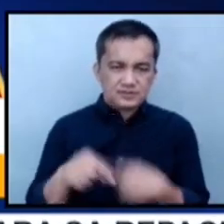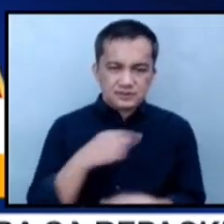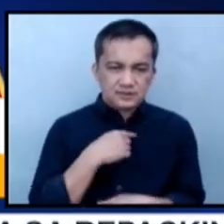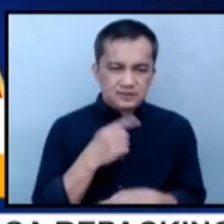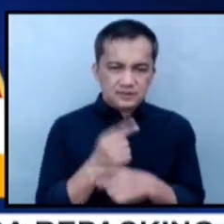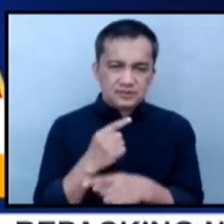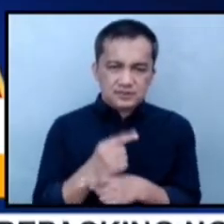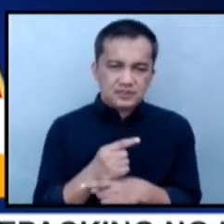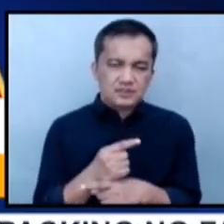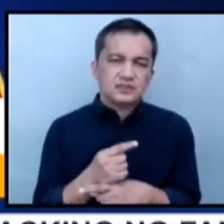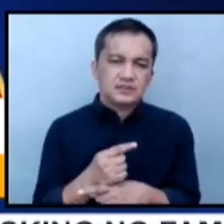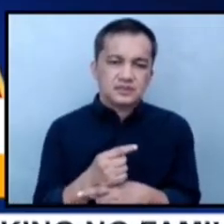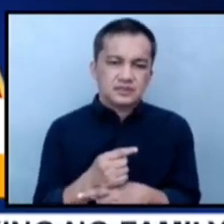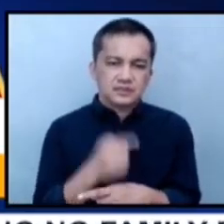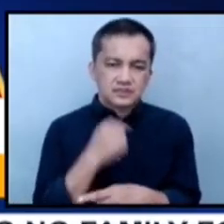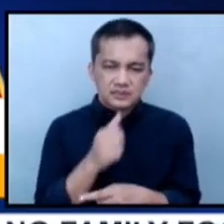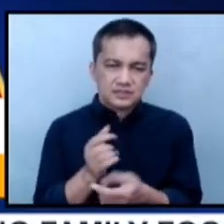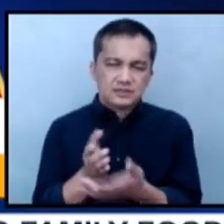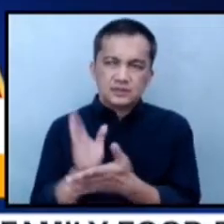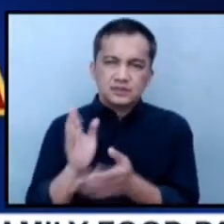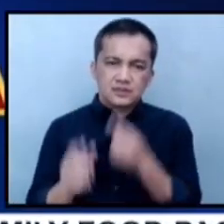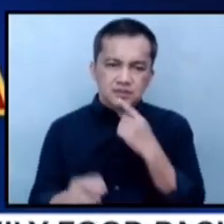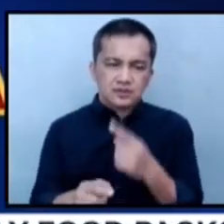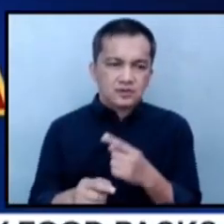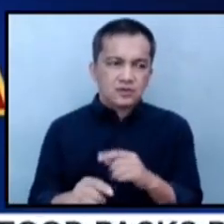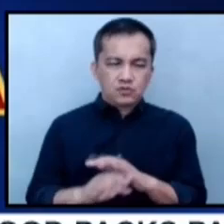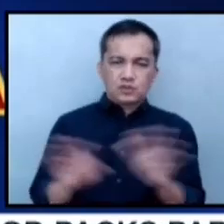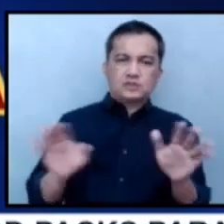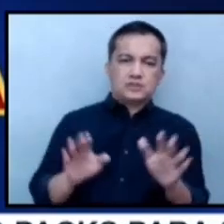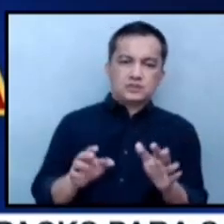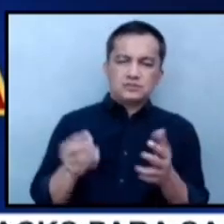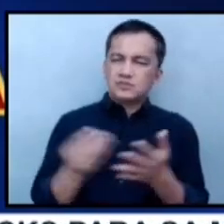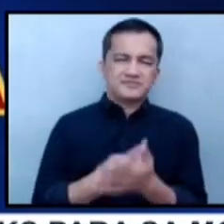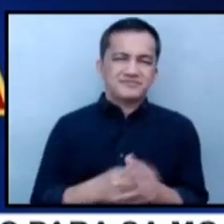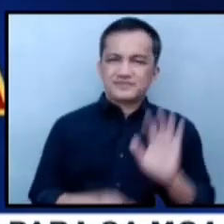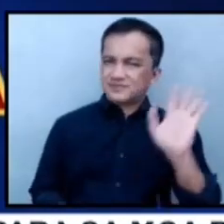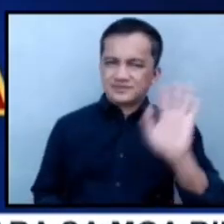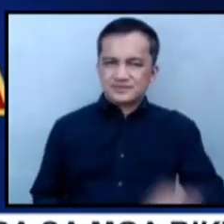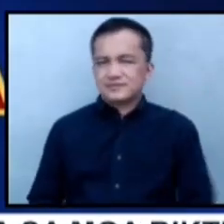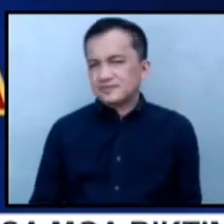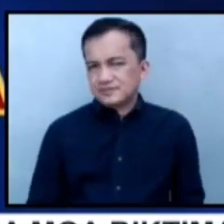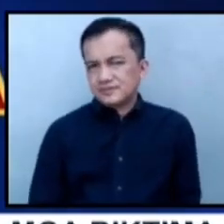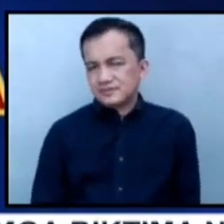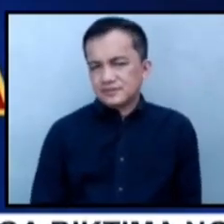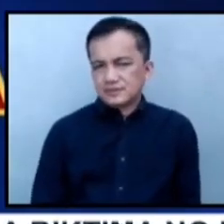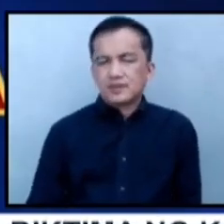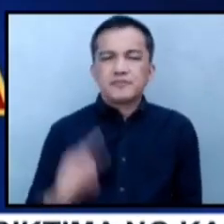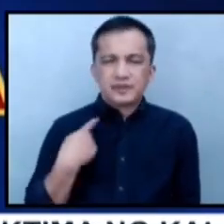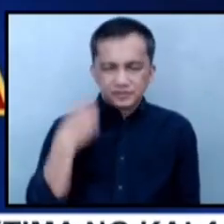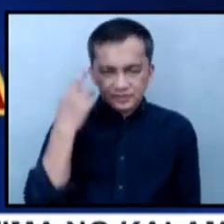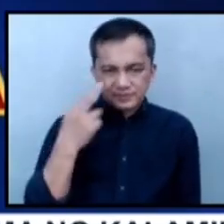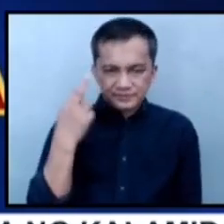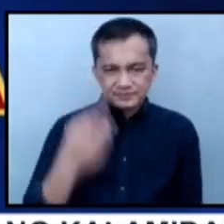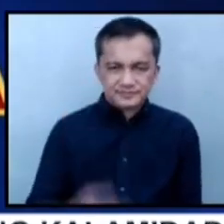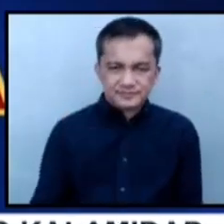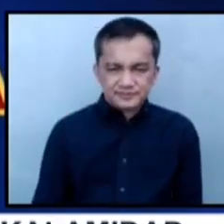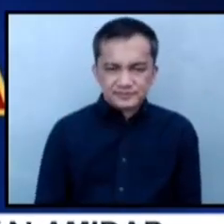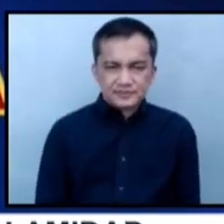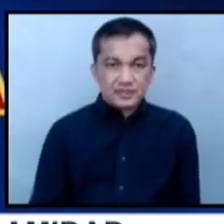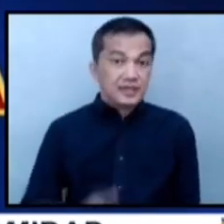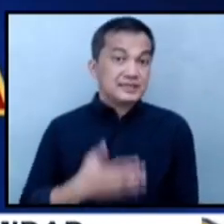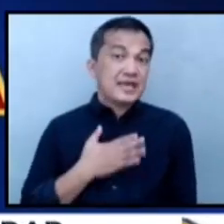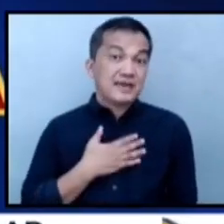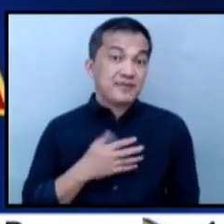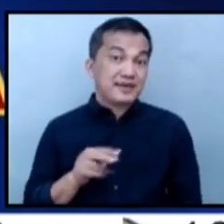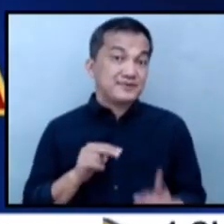natin hindi yung basta na lang sabihin natin na huwag ng magb isa may dahilan po yan Yan po ang aking punto de bista